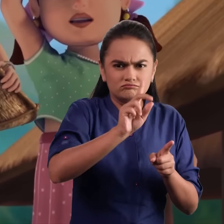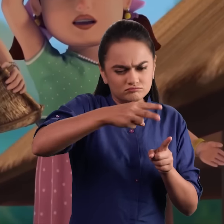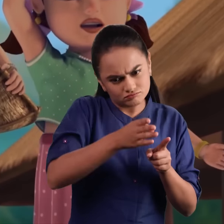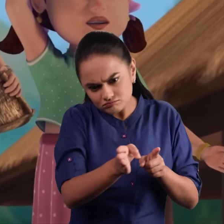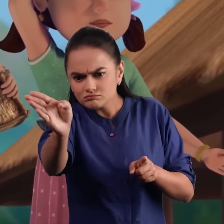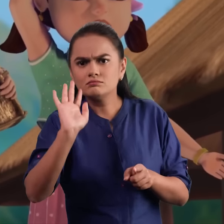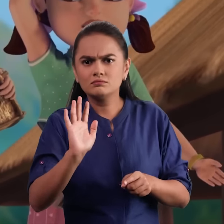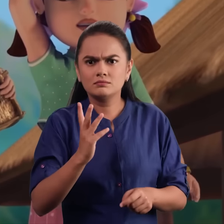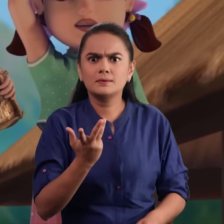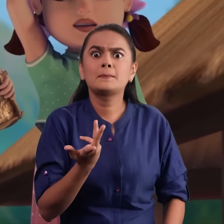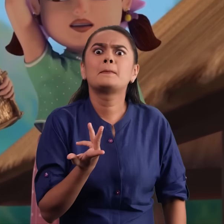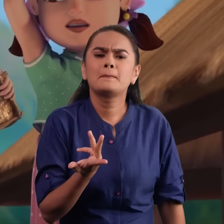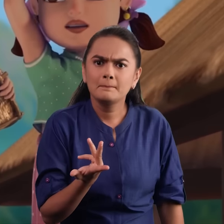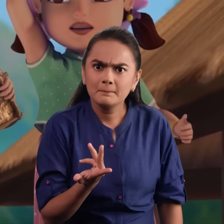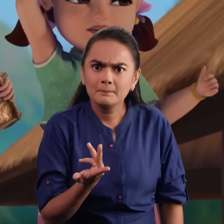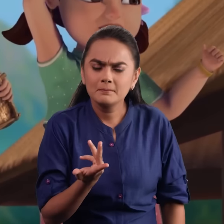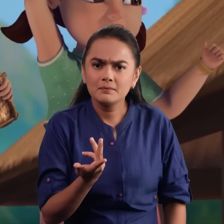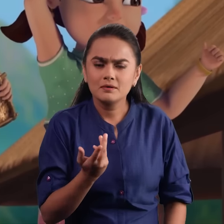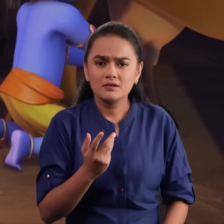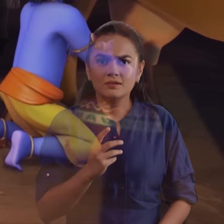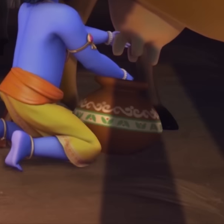दूसरे रास्ते से जाना चाहिए। क्यों?